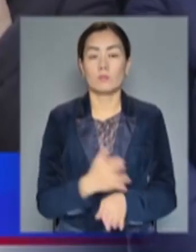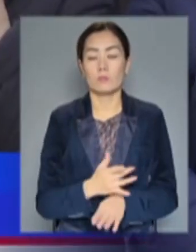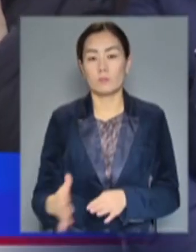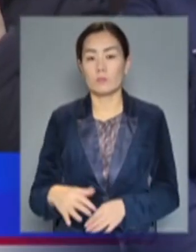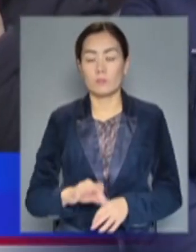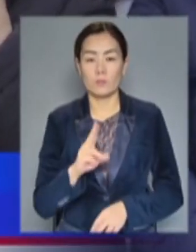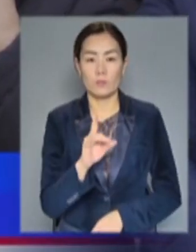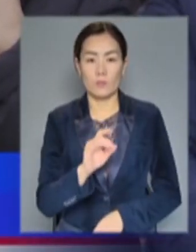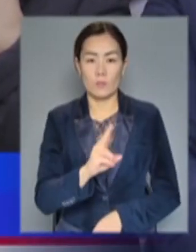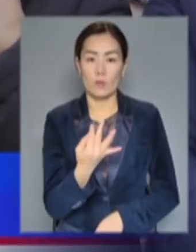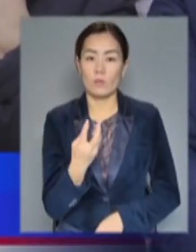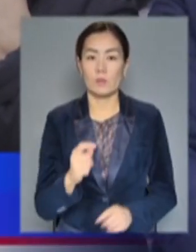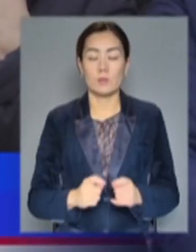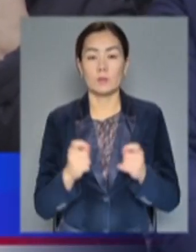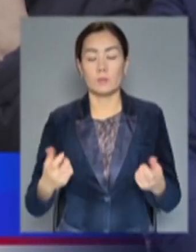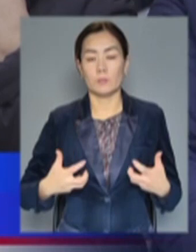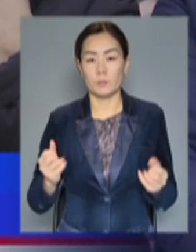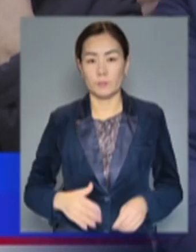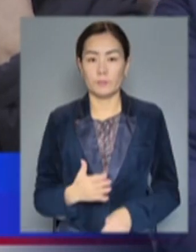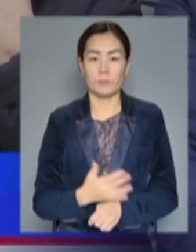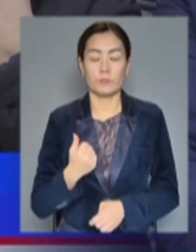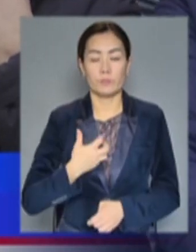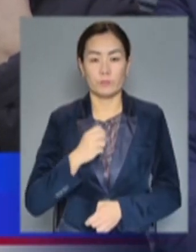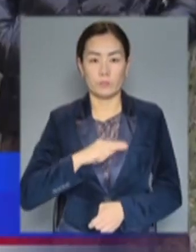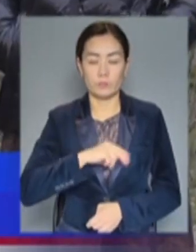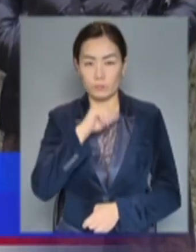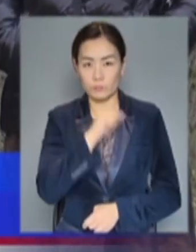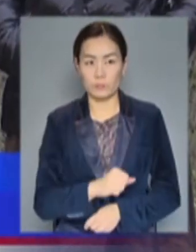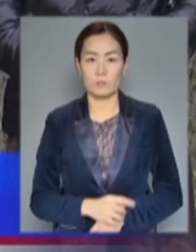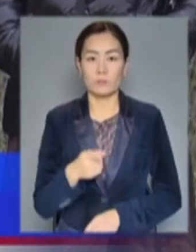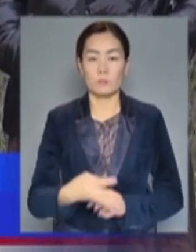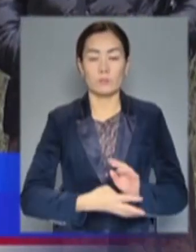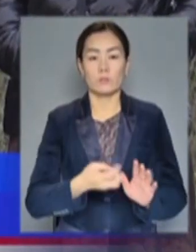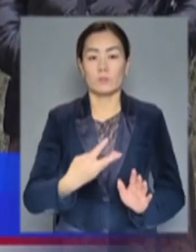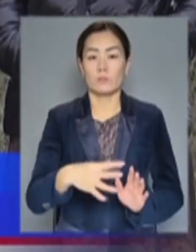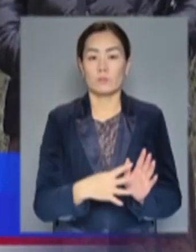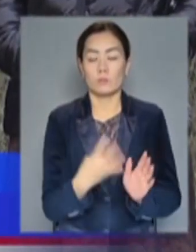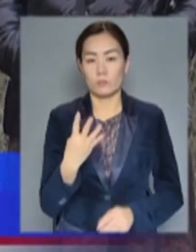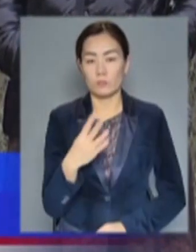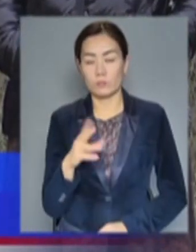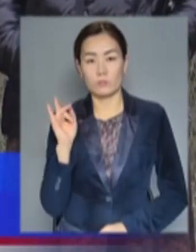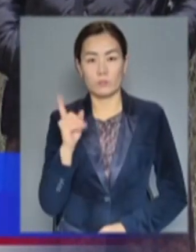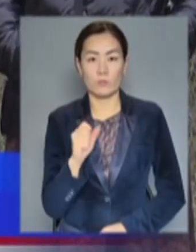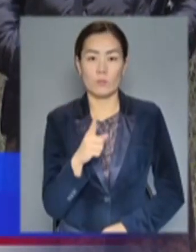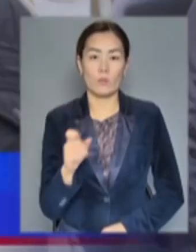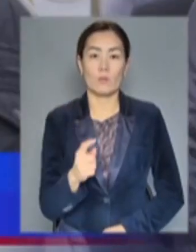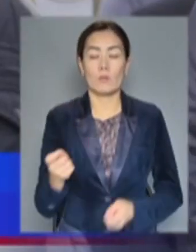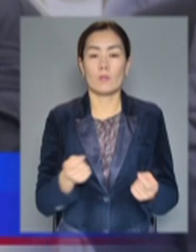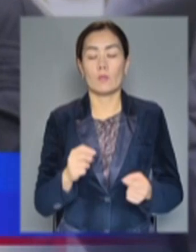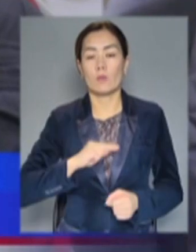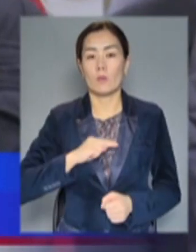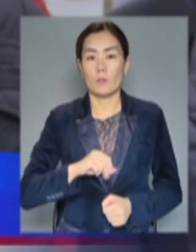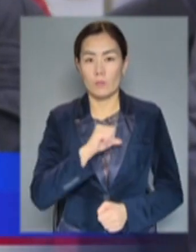кейіннен Ракуша колхозының құрылуына атсалысып, қажырлы еңбегінің арқасында 1934 жылы сол колхоздың басқарма төрағасы